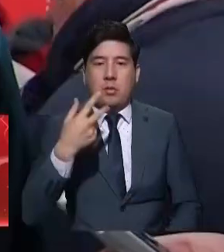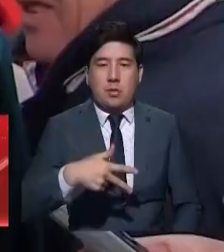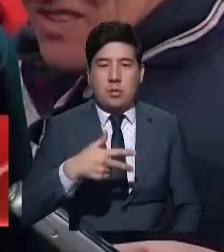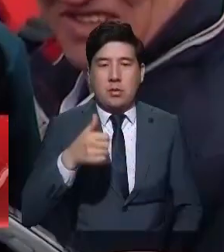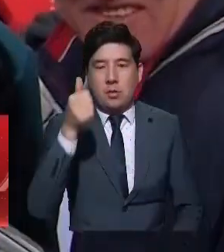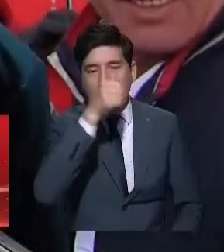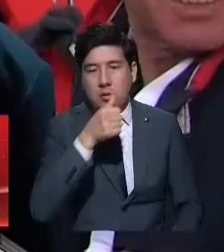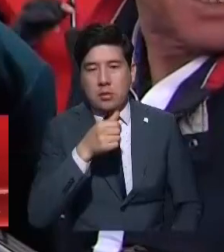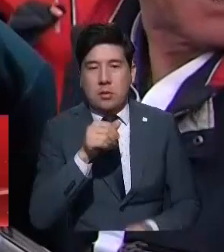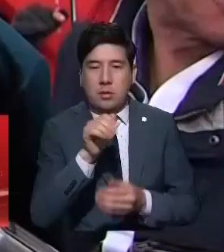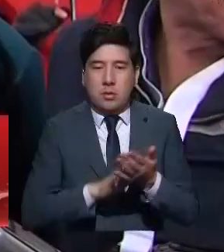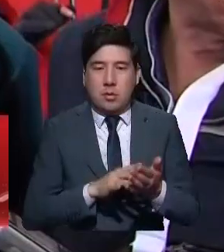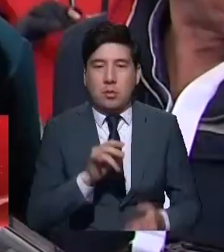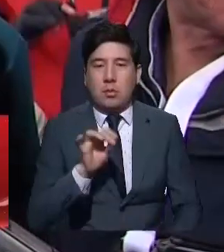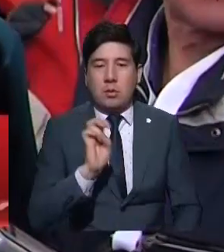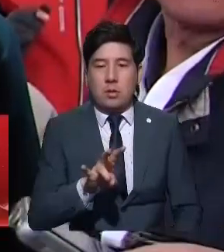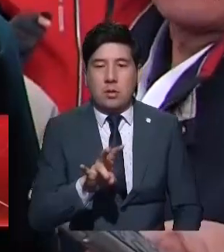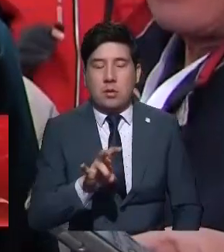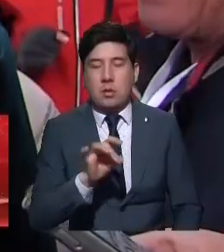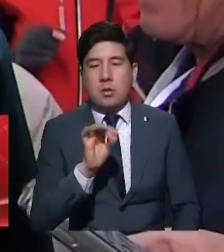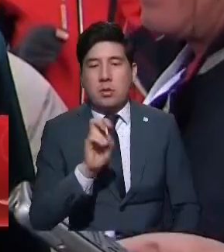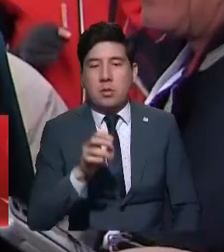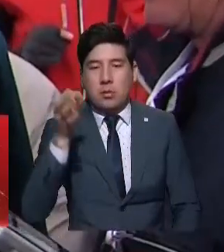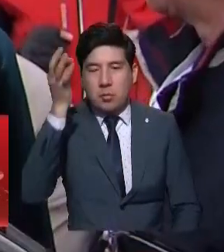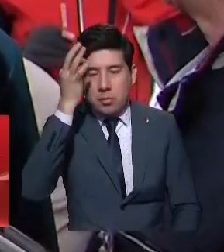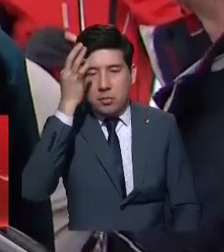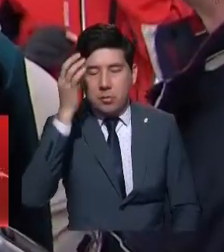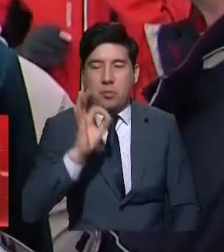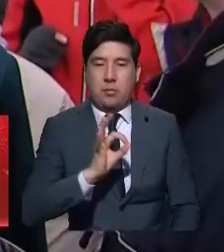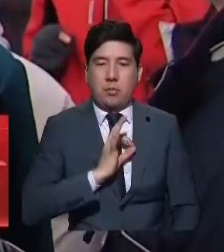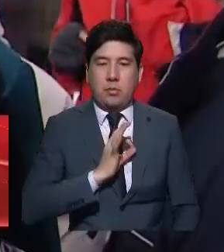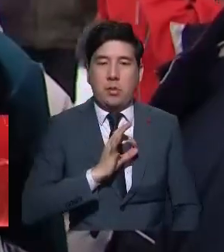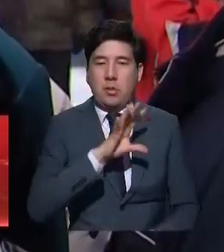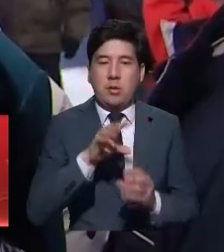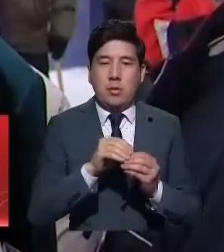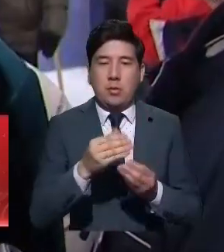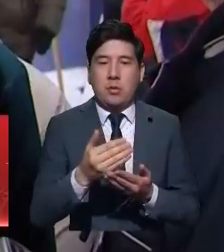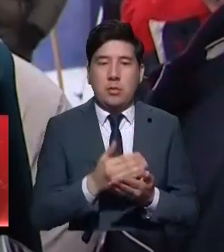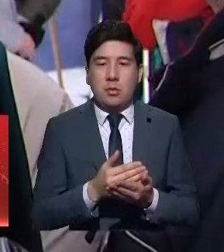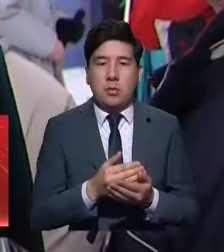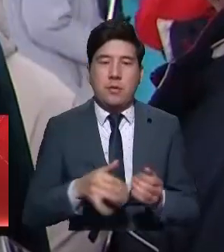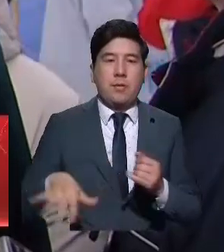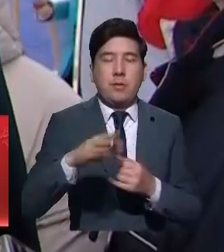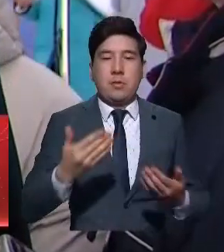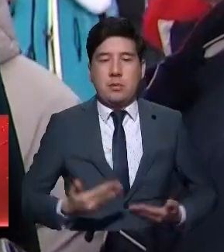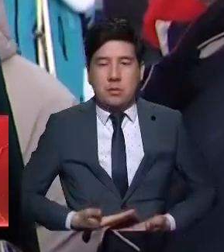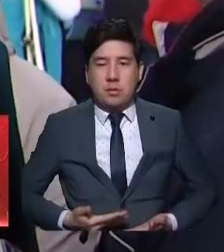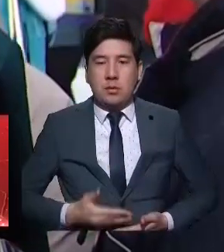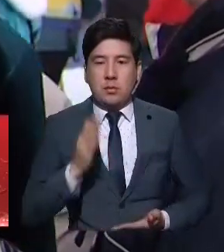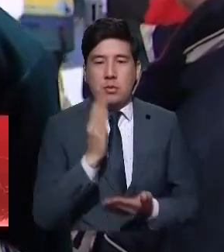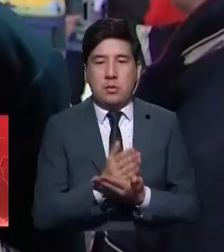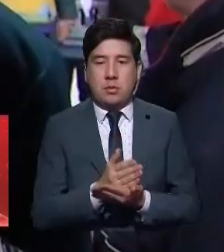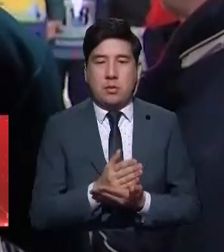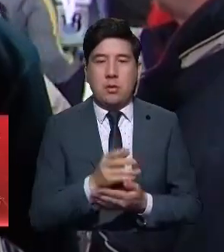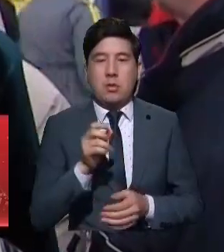рад, что у нас, у меня на родине память о этой медали. Не только она у меня есть. Есть у жителей, есть у